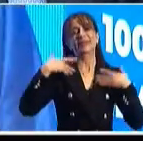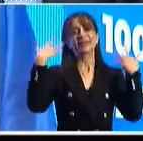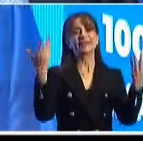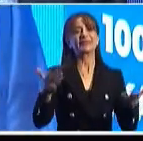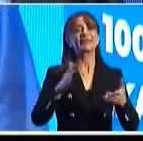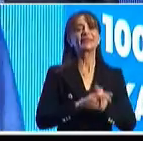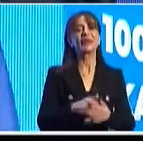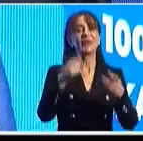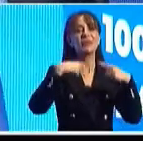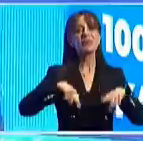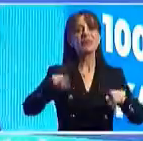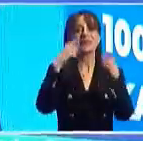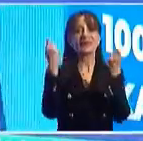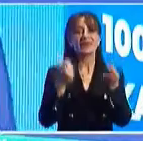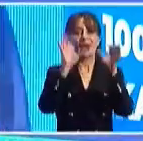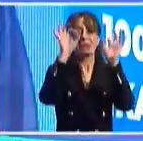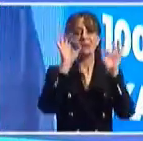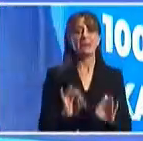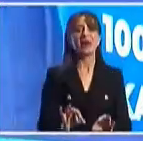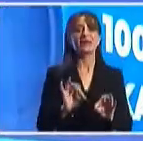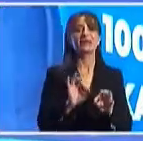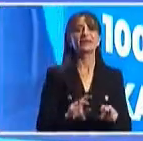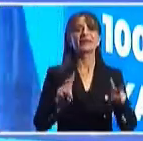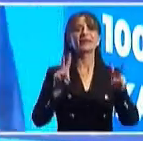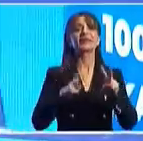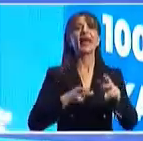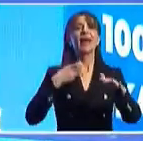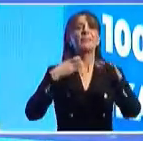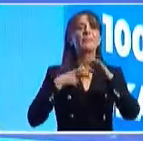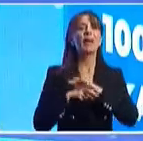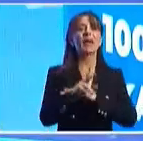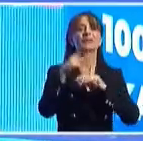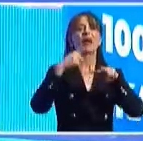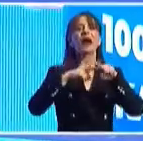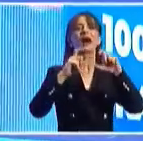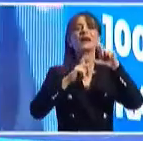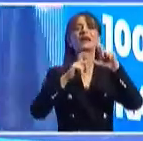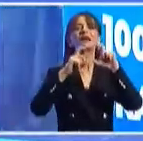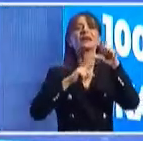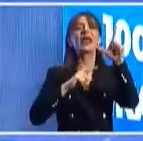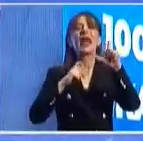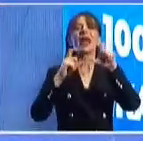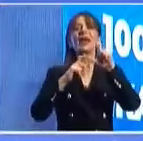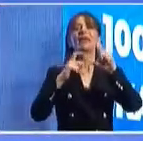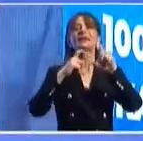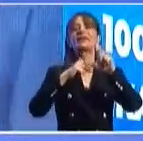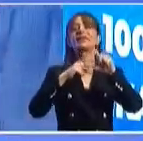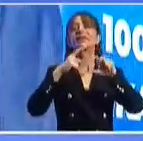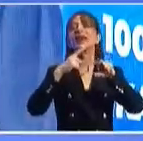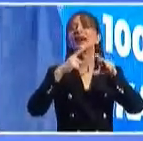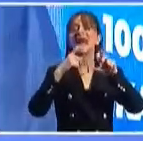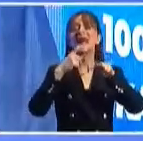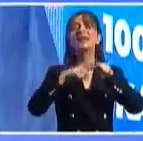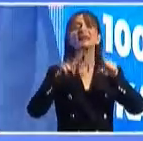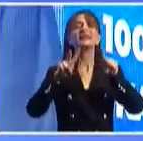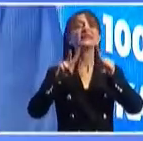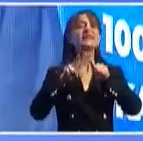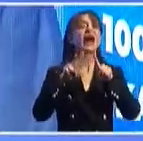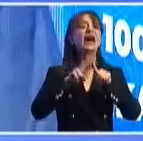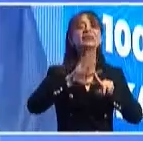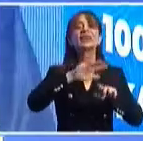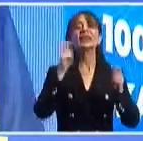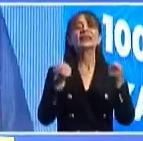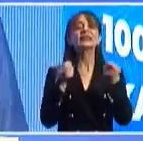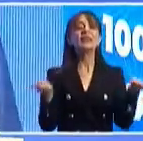göreve geldiğimizde Metro AŞ, Aselsan ve TÜBİTAK işbirliğiyle metroların sinyalizasyon